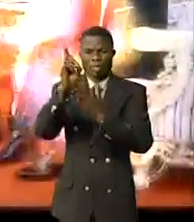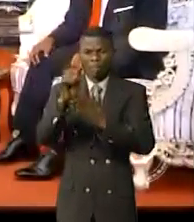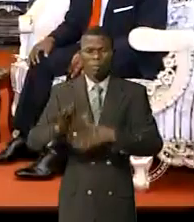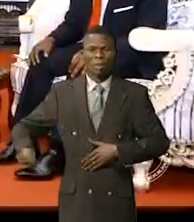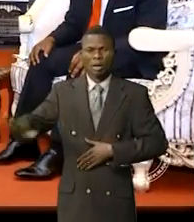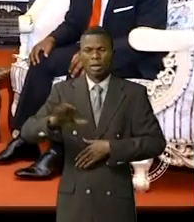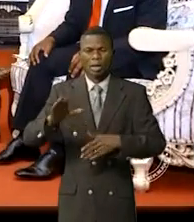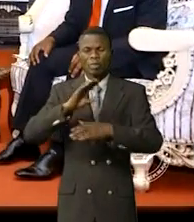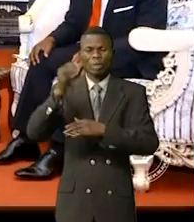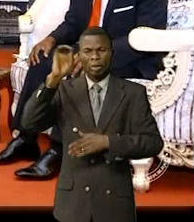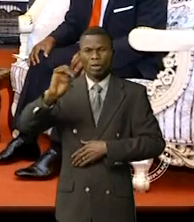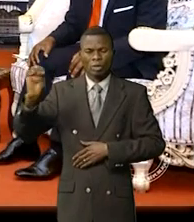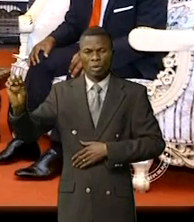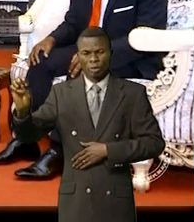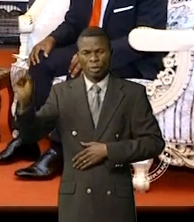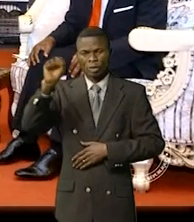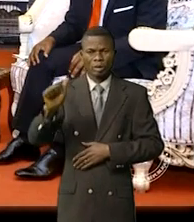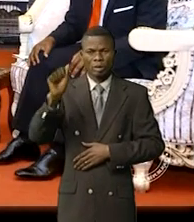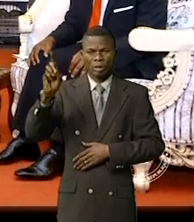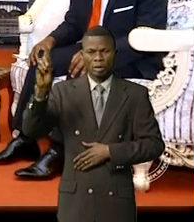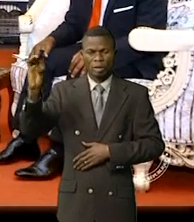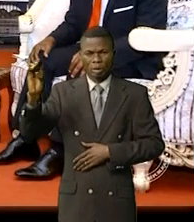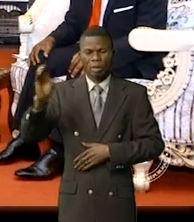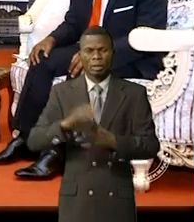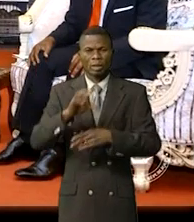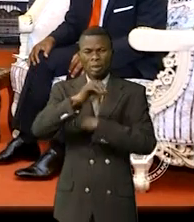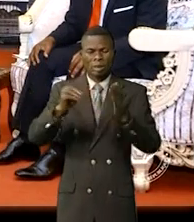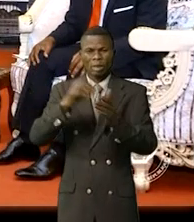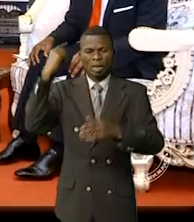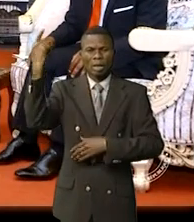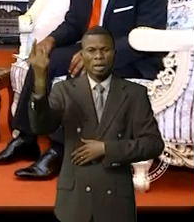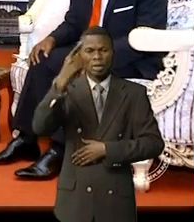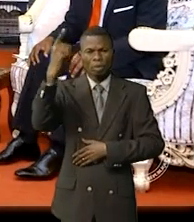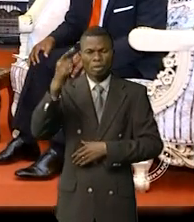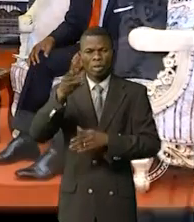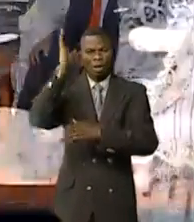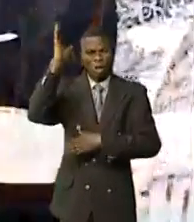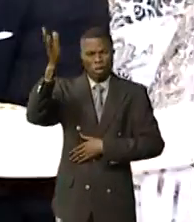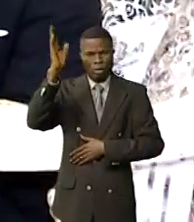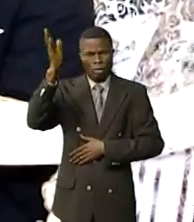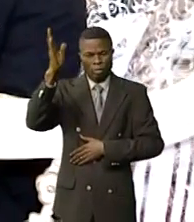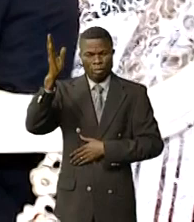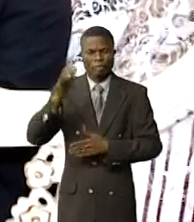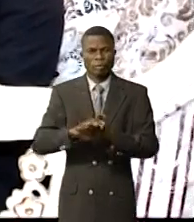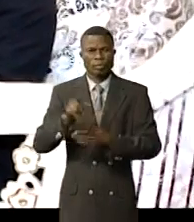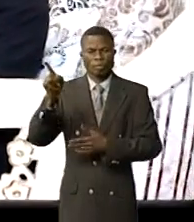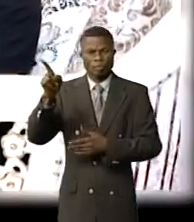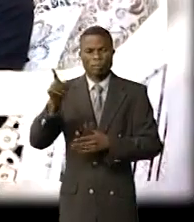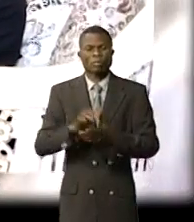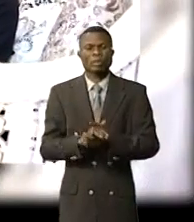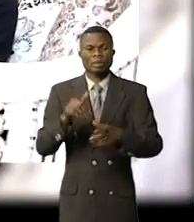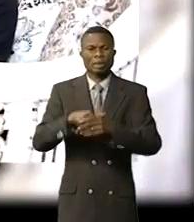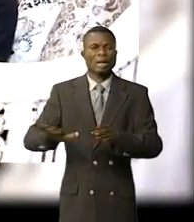États de l'Afrique australe SADC, ce mardi au Centre international des conférences Bingwa